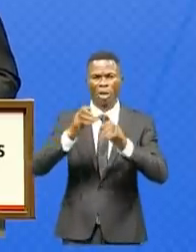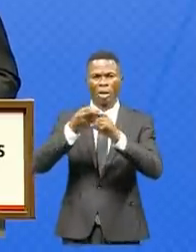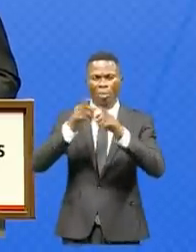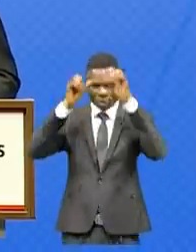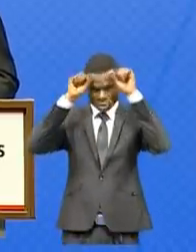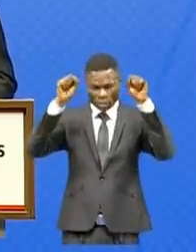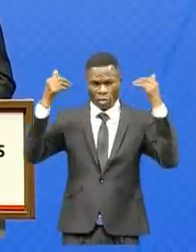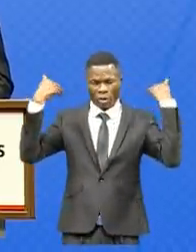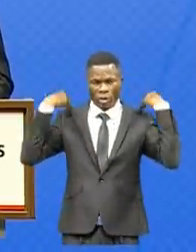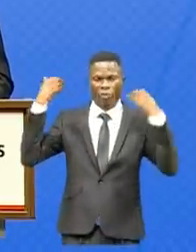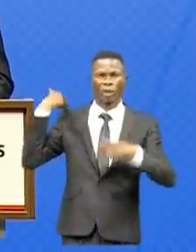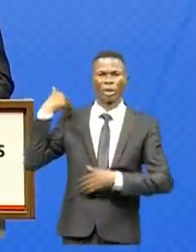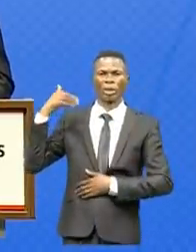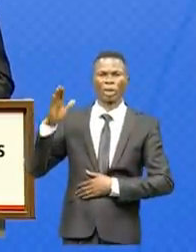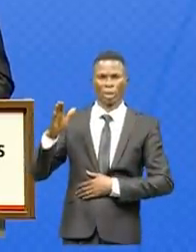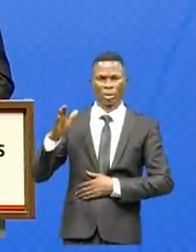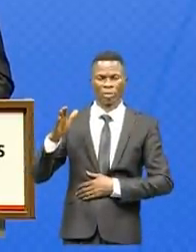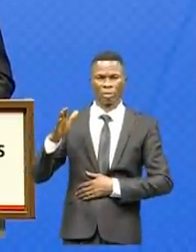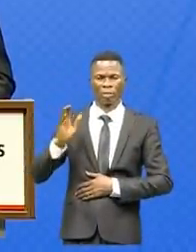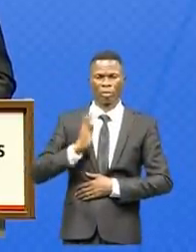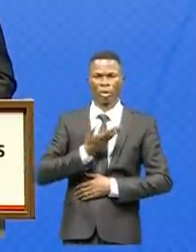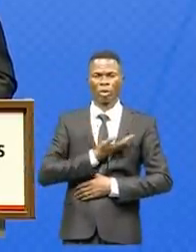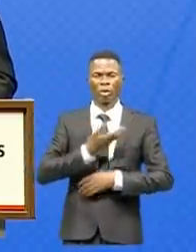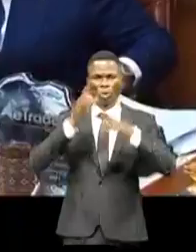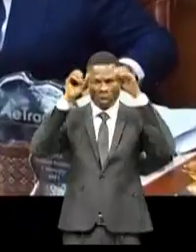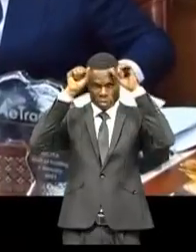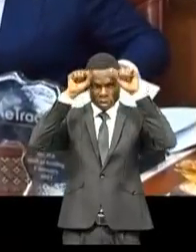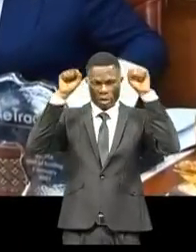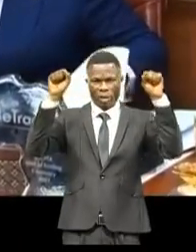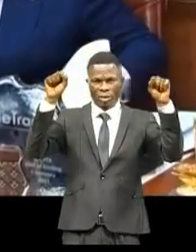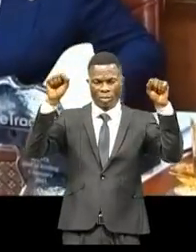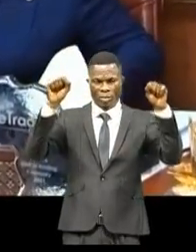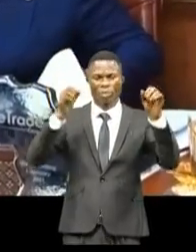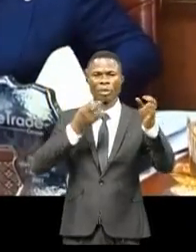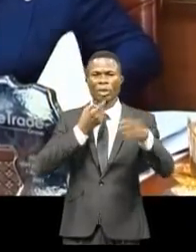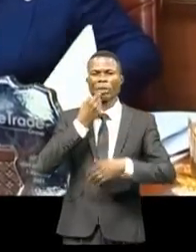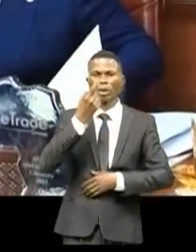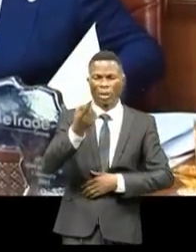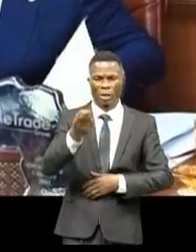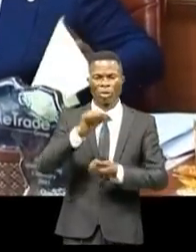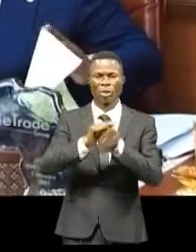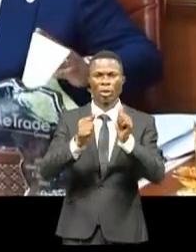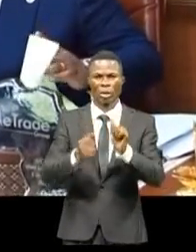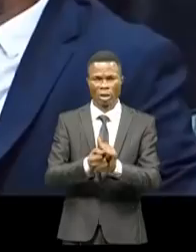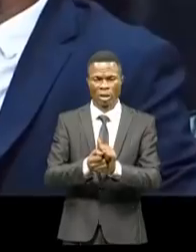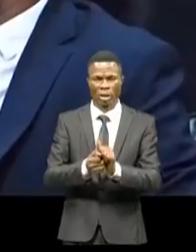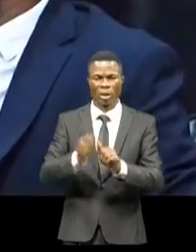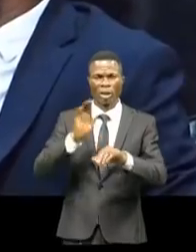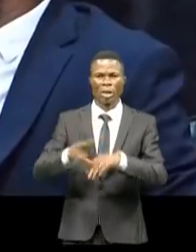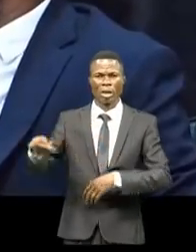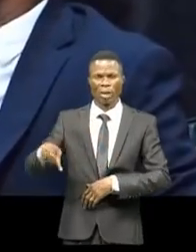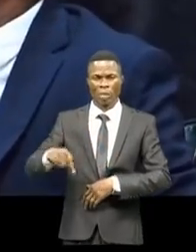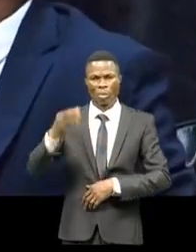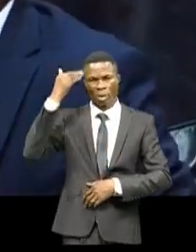de la République, chef de l'État. Le président de la République s'est exprimé au sujet de la situation qui règne dans la province